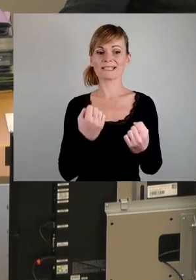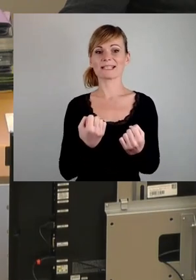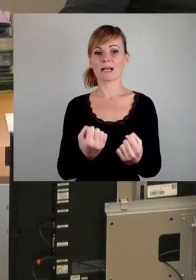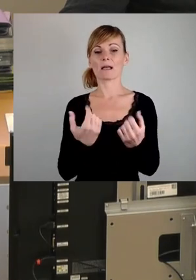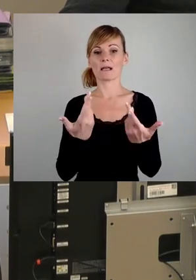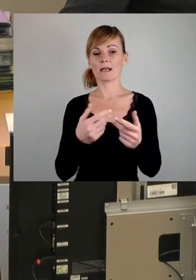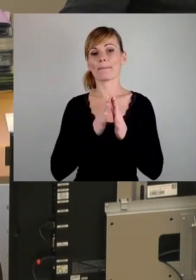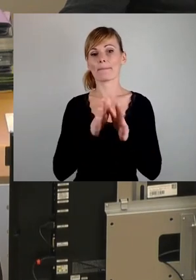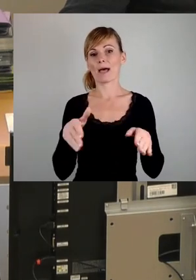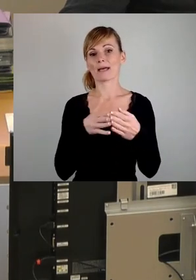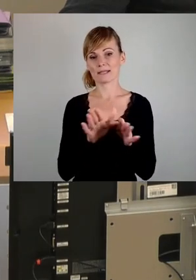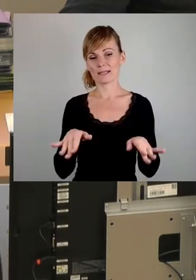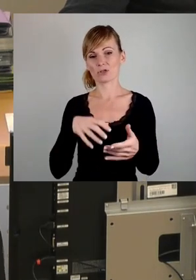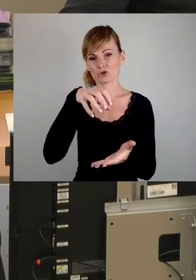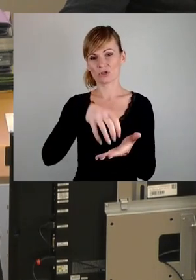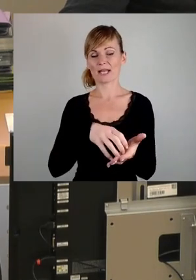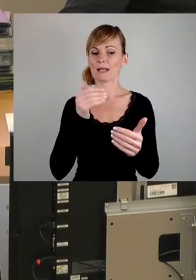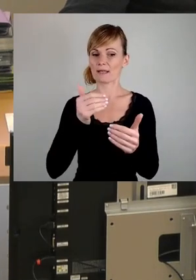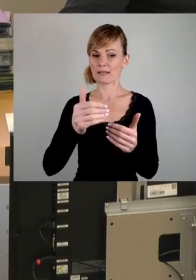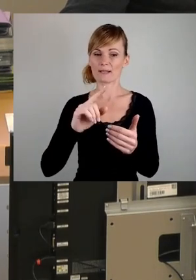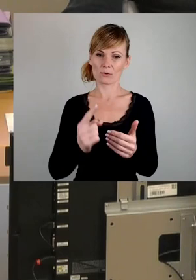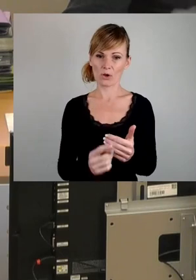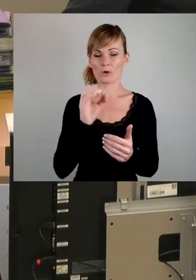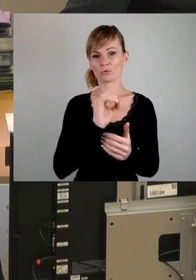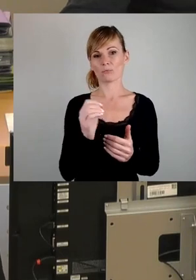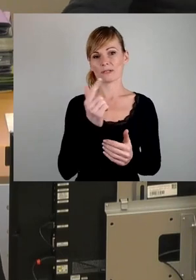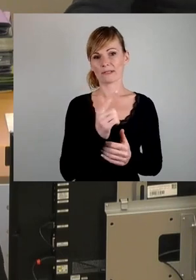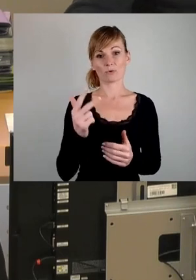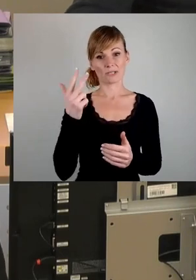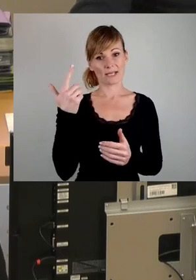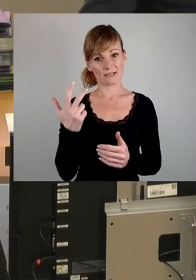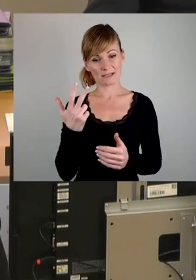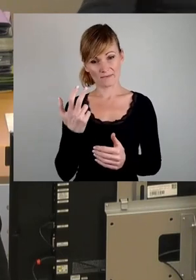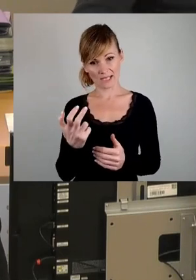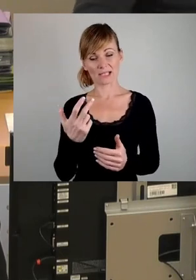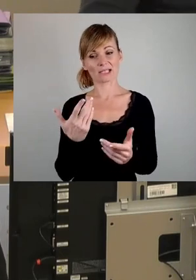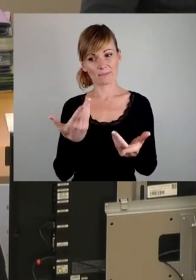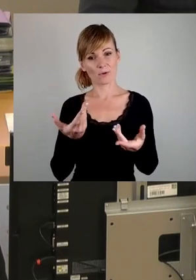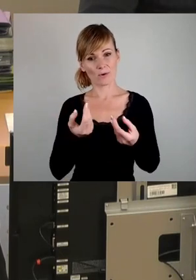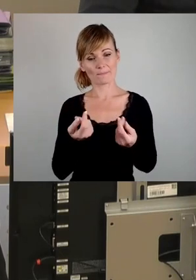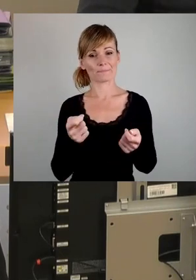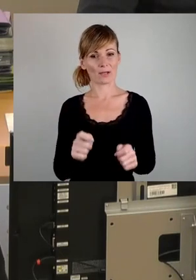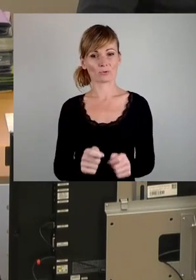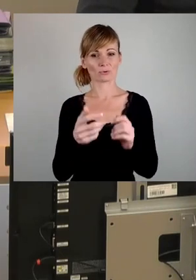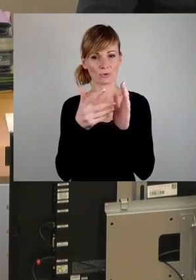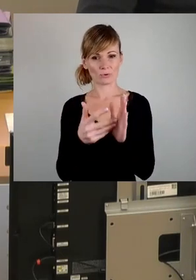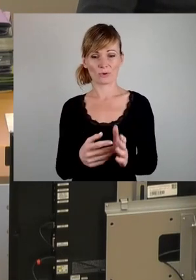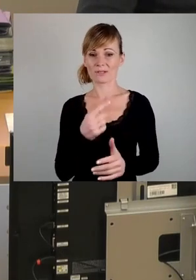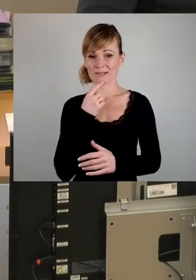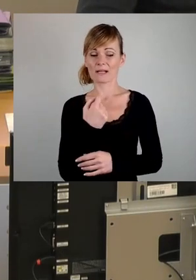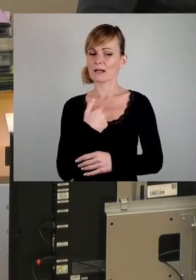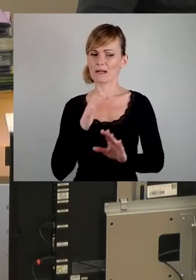Oktober 2023 eine Beschlusskontrolle bekommen, die so sinngemäß lautete, ja, wir warten jetzt erstmal ab, bis